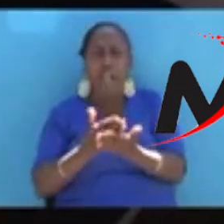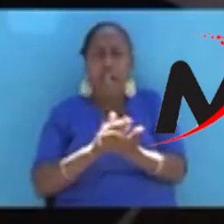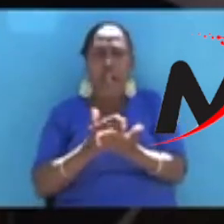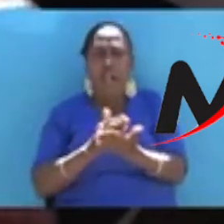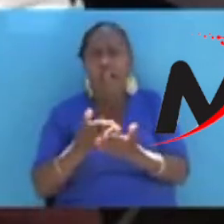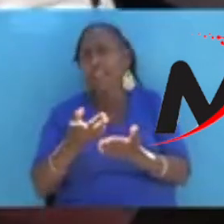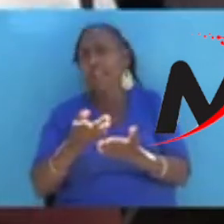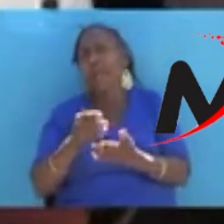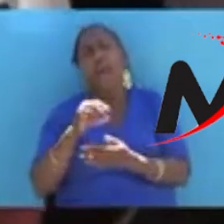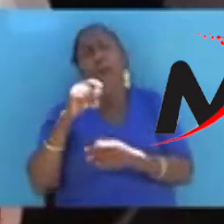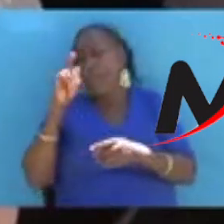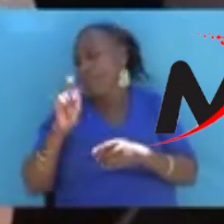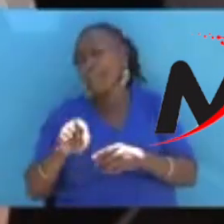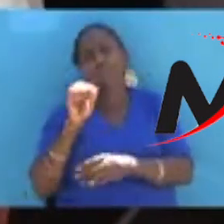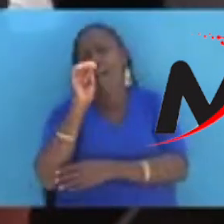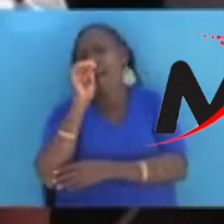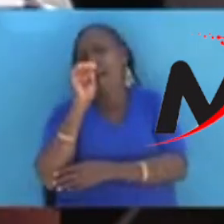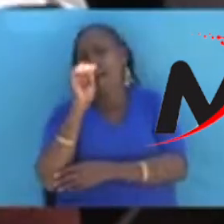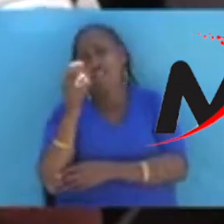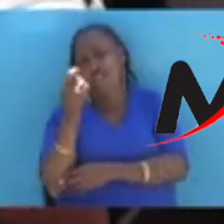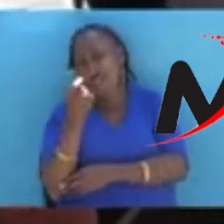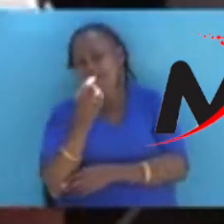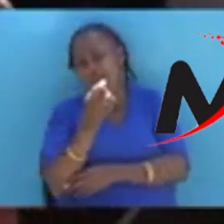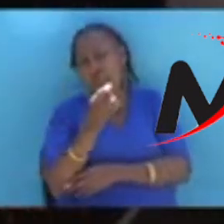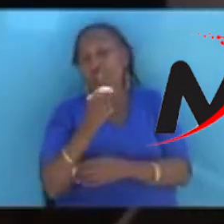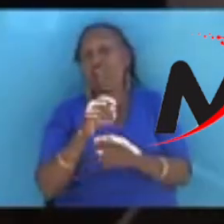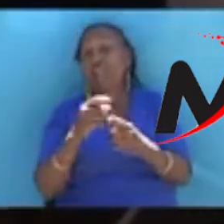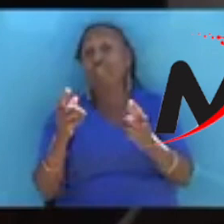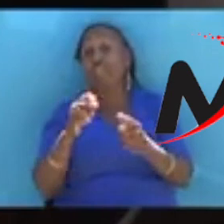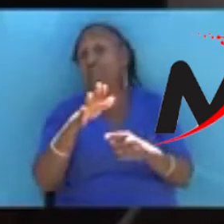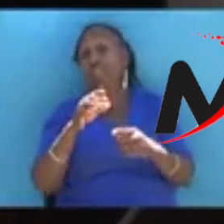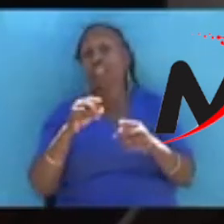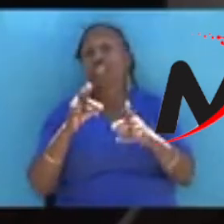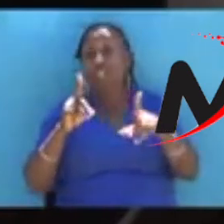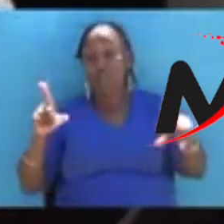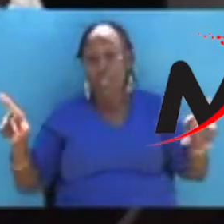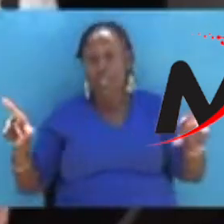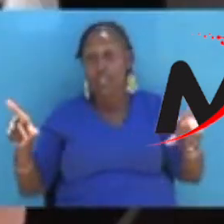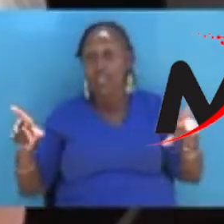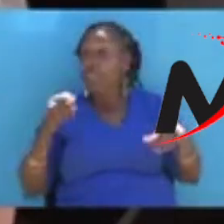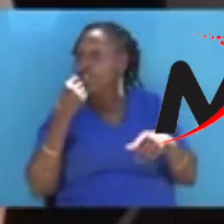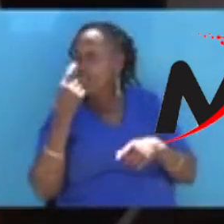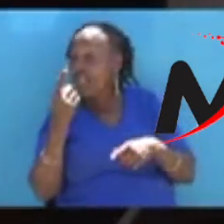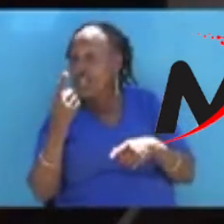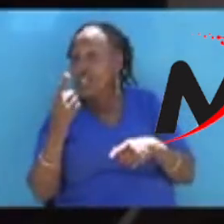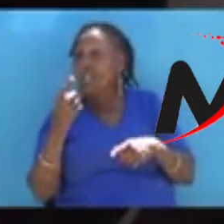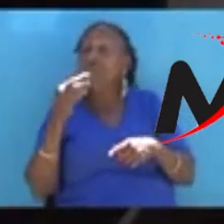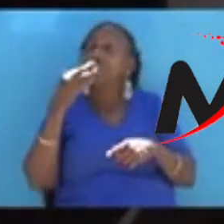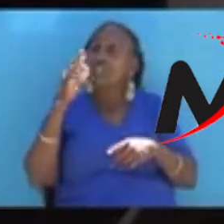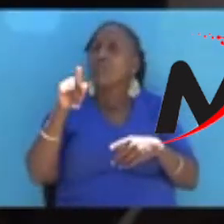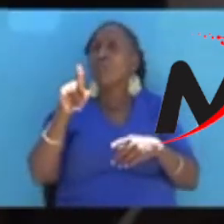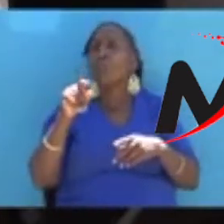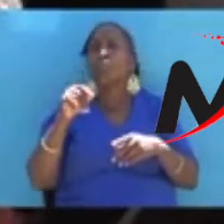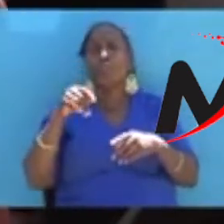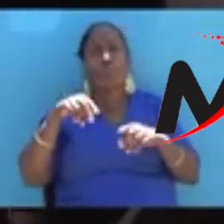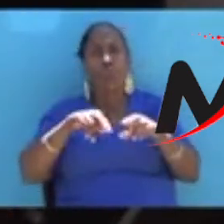kidogo tu. Kwa sababu tunasema kikwetu, ukienda kwa jirani ukute